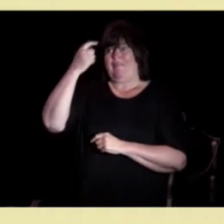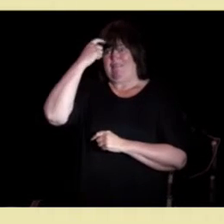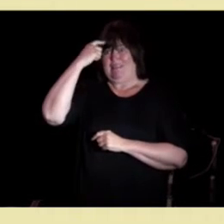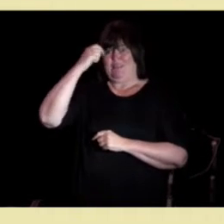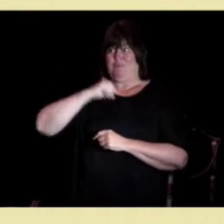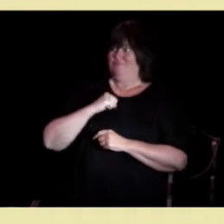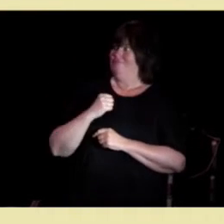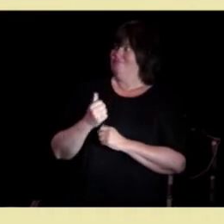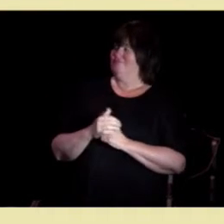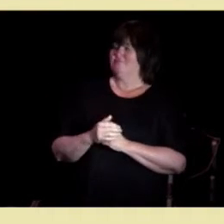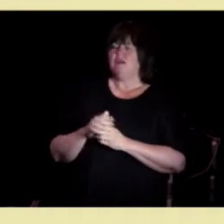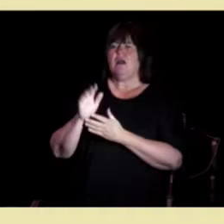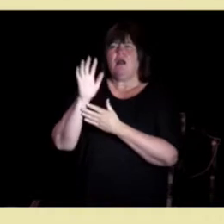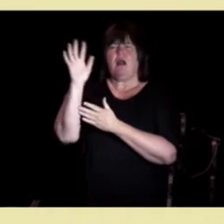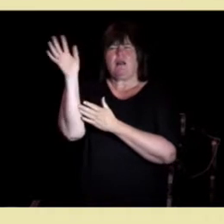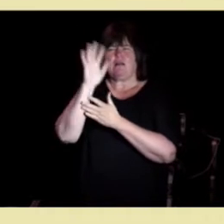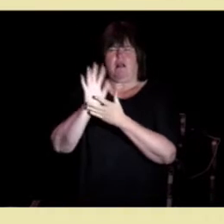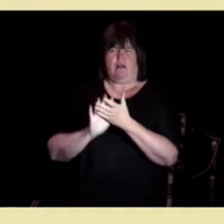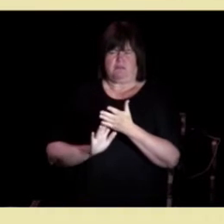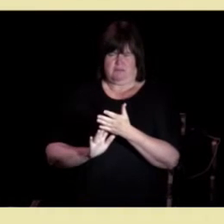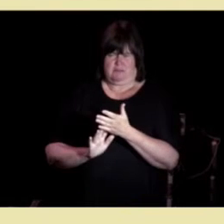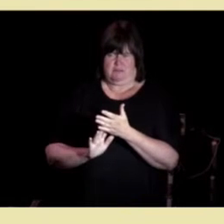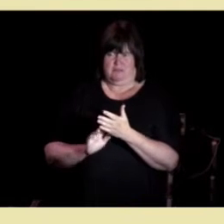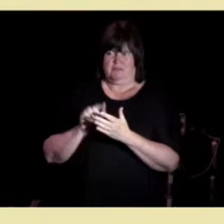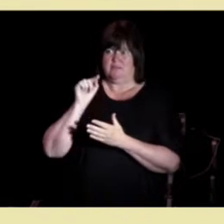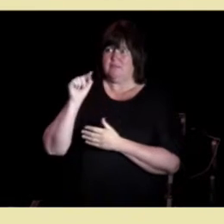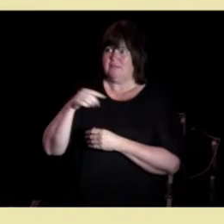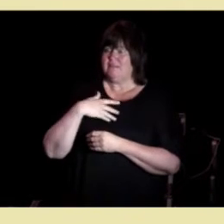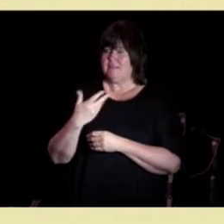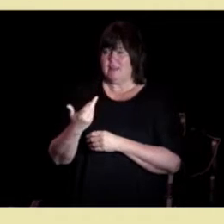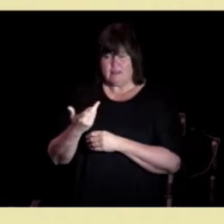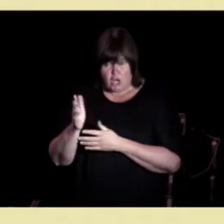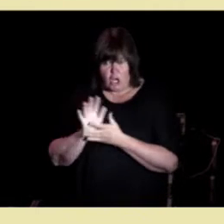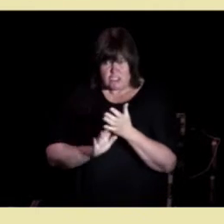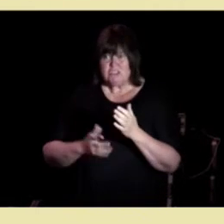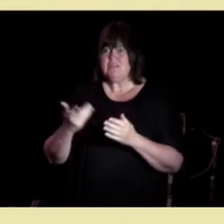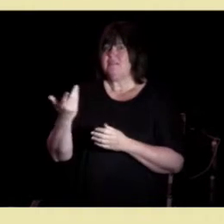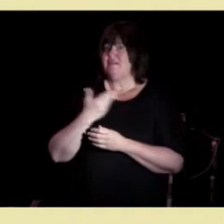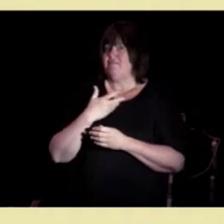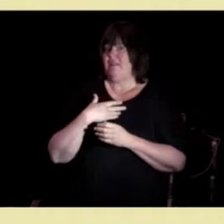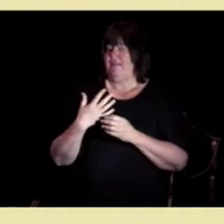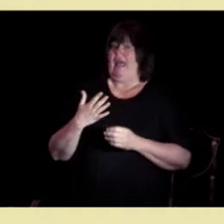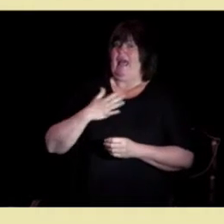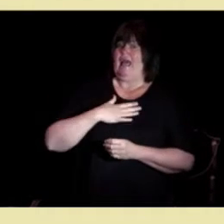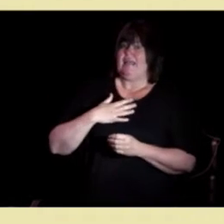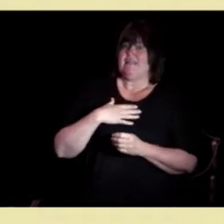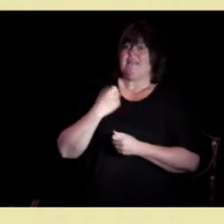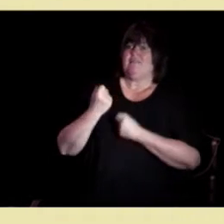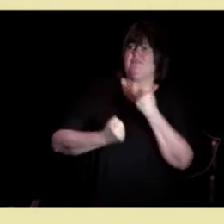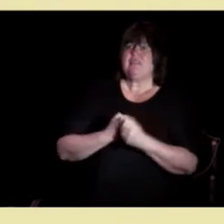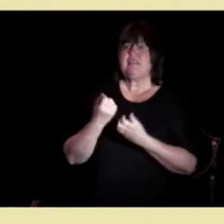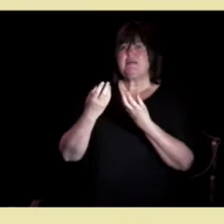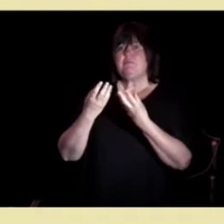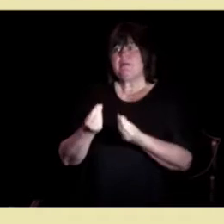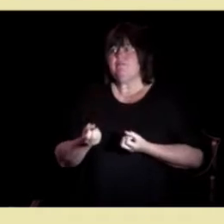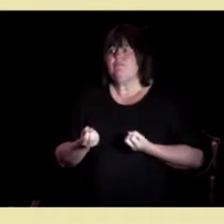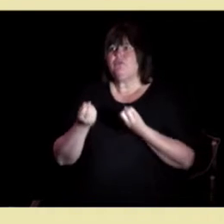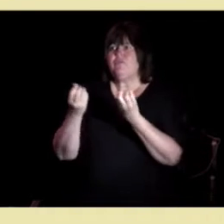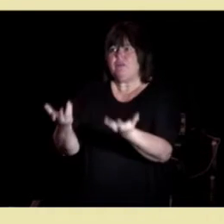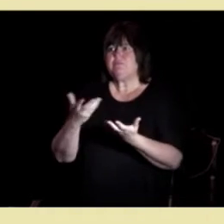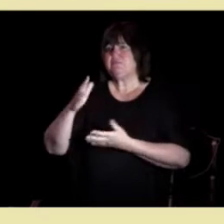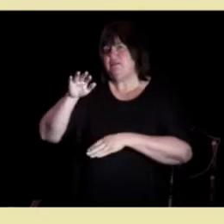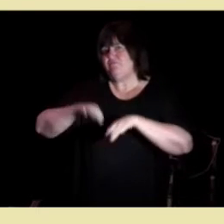Kart har vist seg å være et veldig virkningsfullt og egnet virkemiddel for å fremstille variasjon